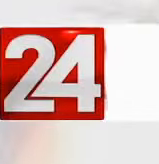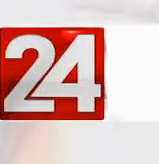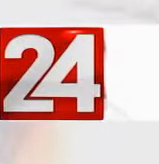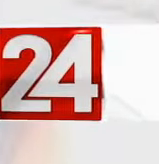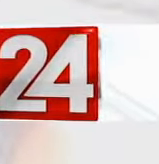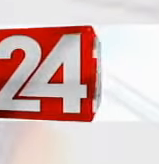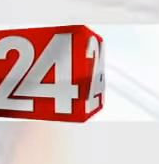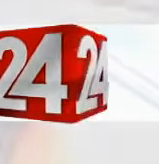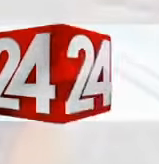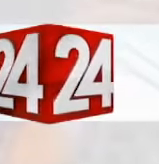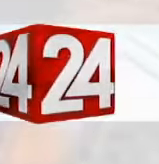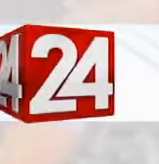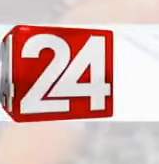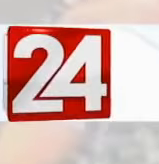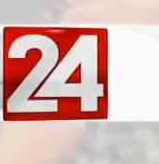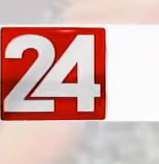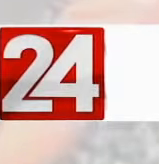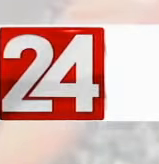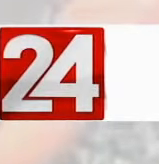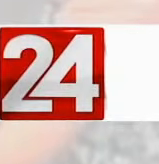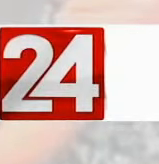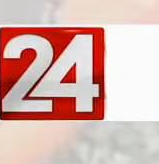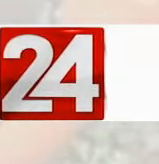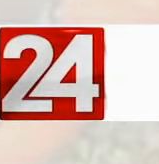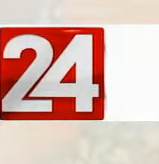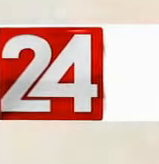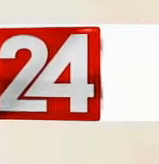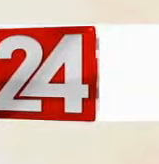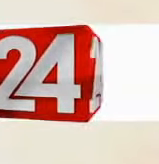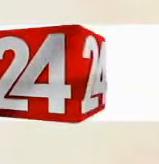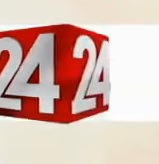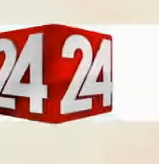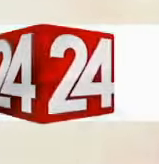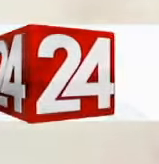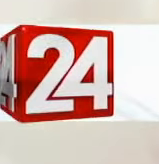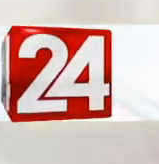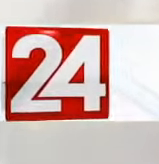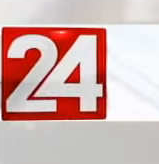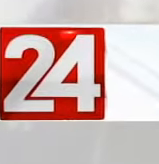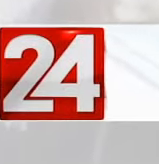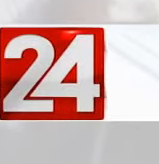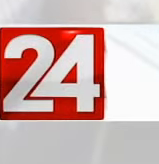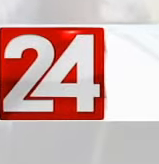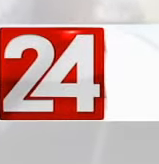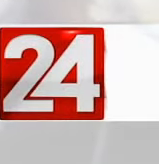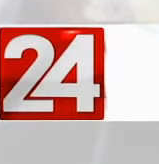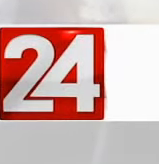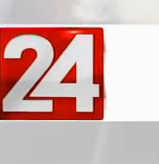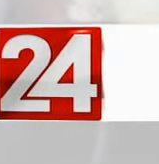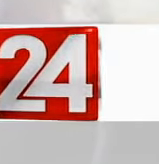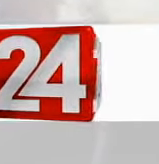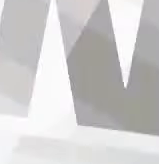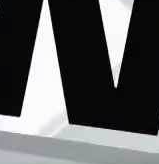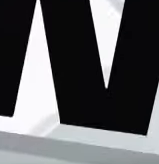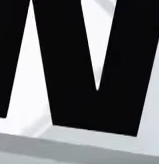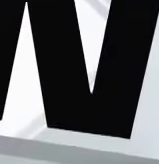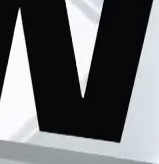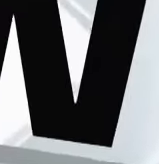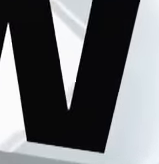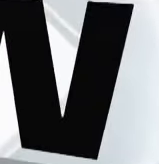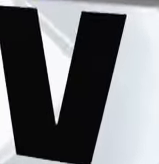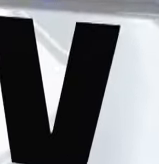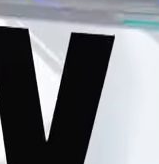Susunod, first-time mom na si Rachel Ann Go, paano binabalanse ang karir at ang bagong baby? Malalaman natin yan